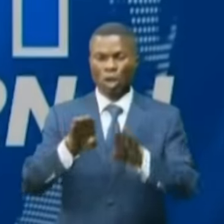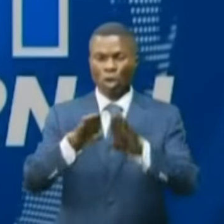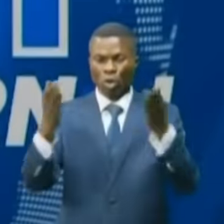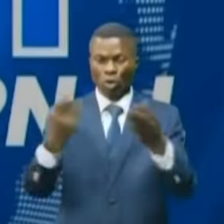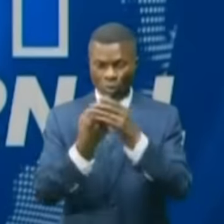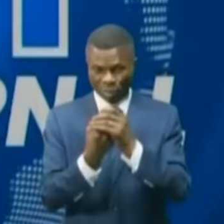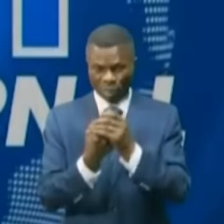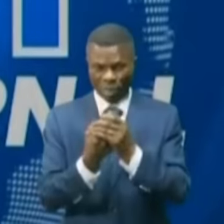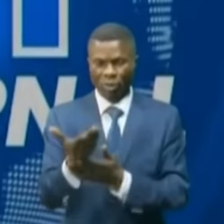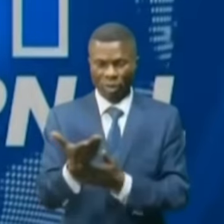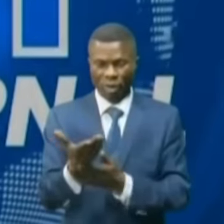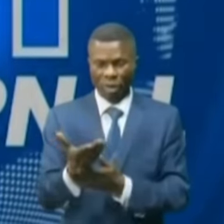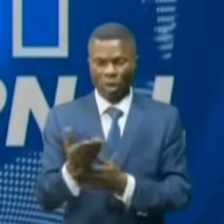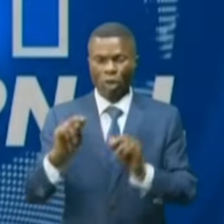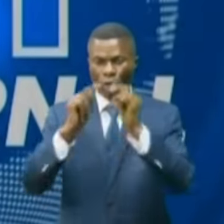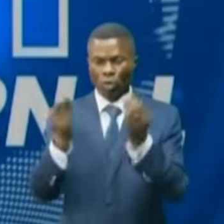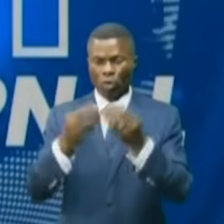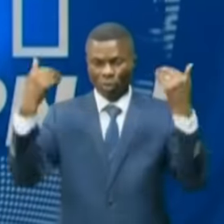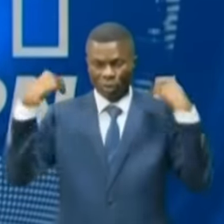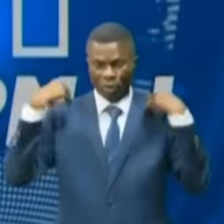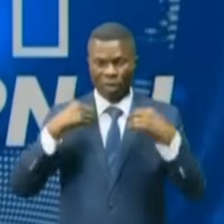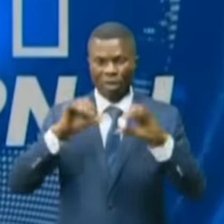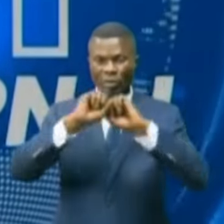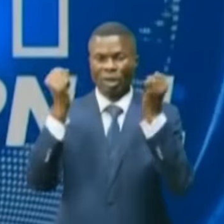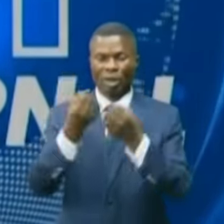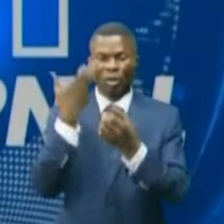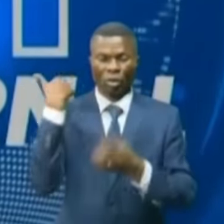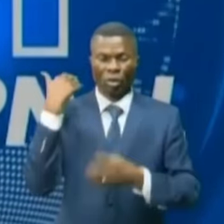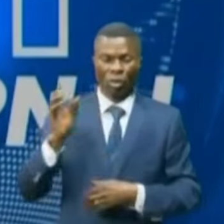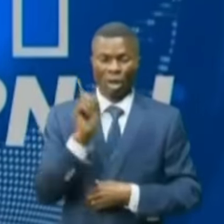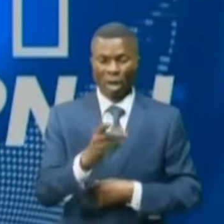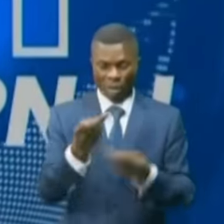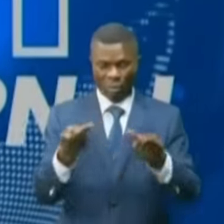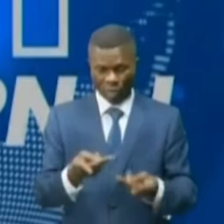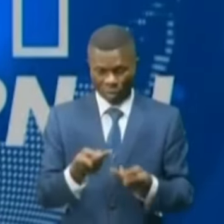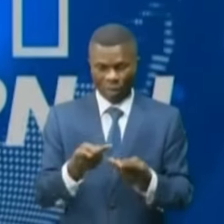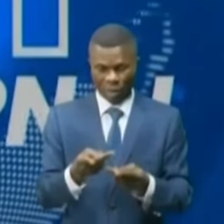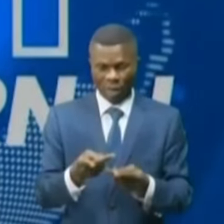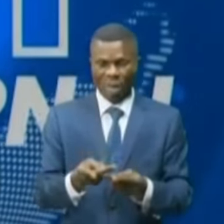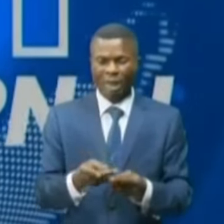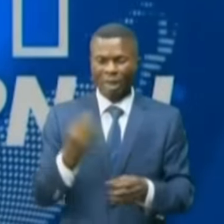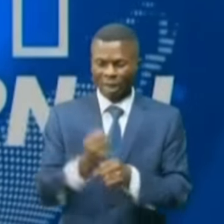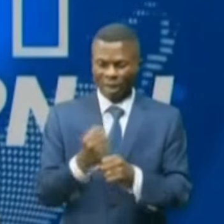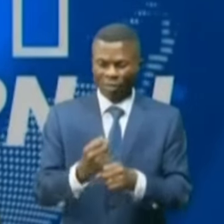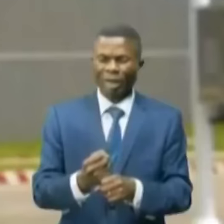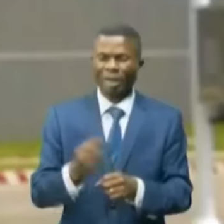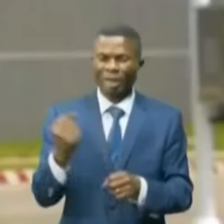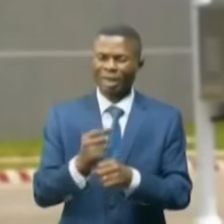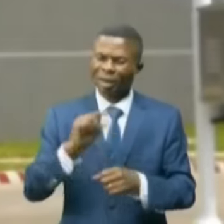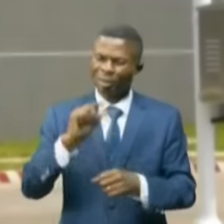dans quelques semaines. Le staff de la régie des eaux est descendu sur place pour mettre la dernière main sur la pâte.